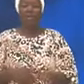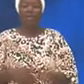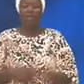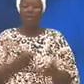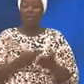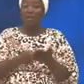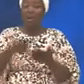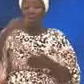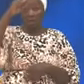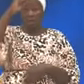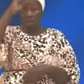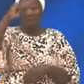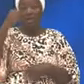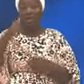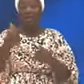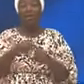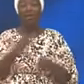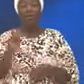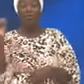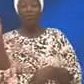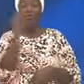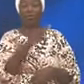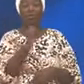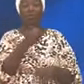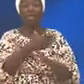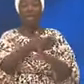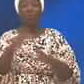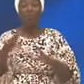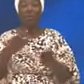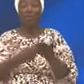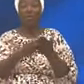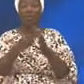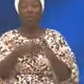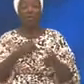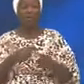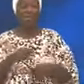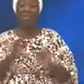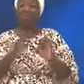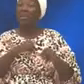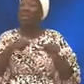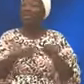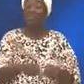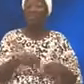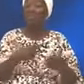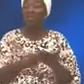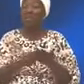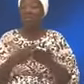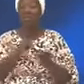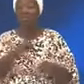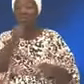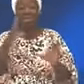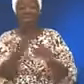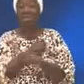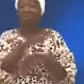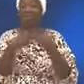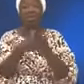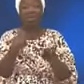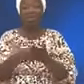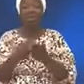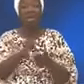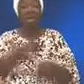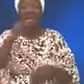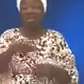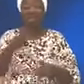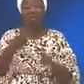il rejette la justice et des pieds c'est juste je vais pas voir tout la darpa va tout ceci